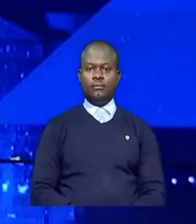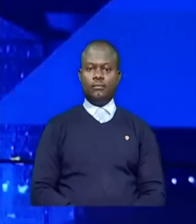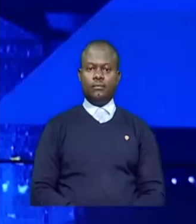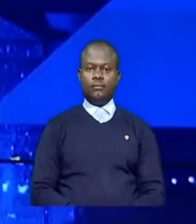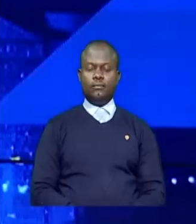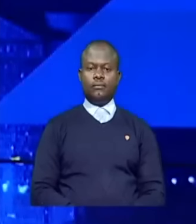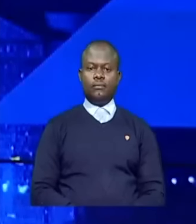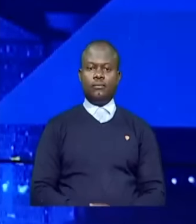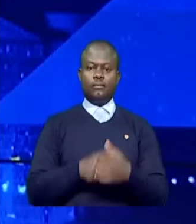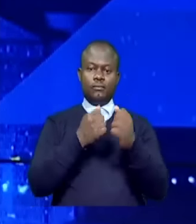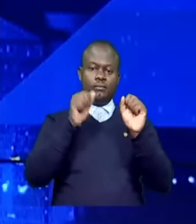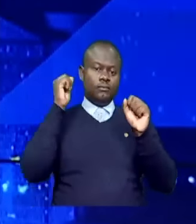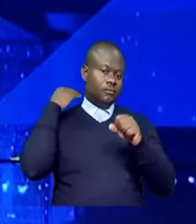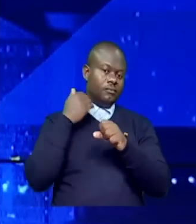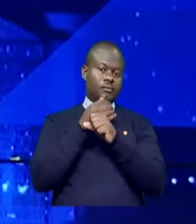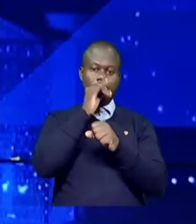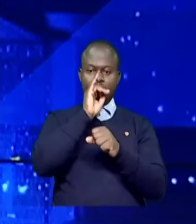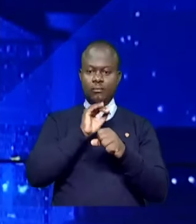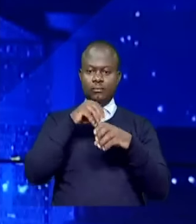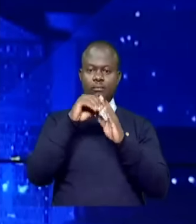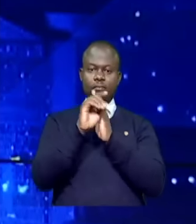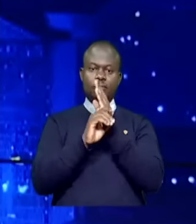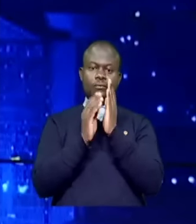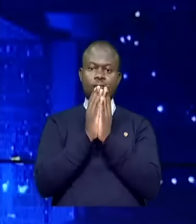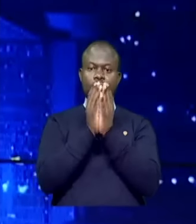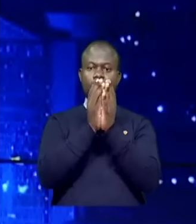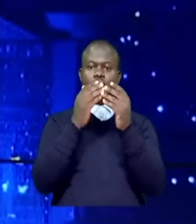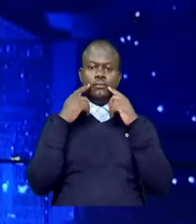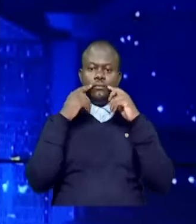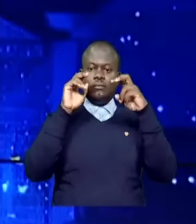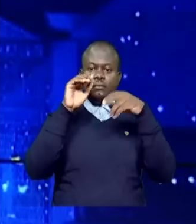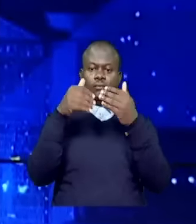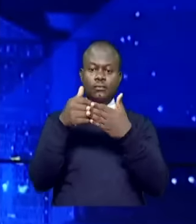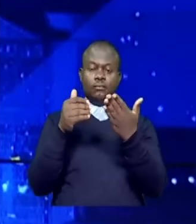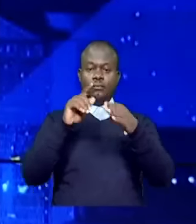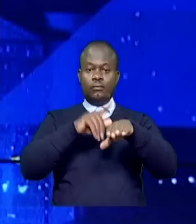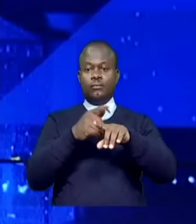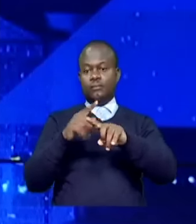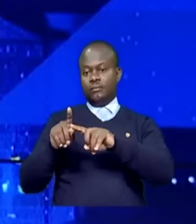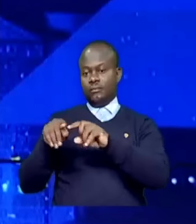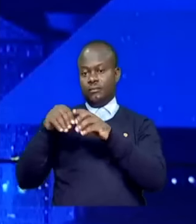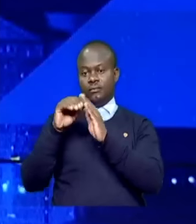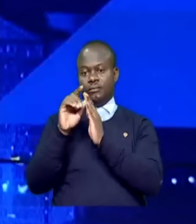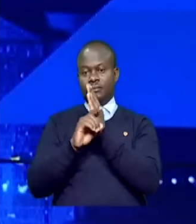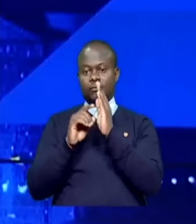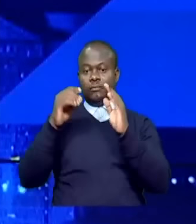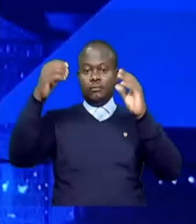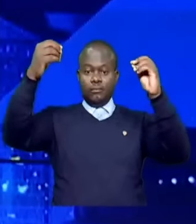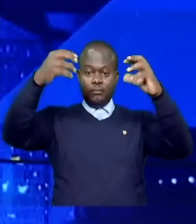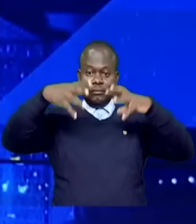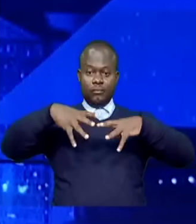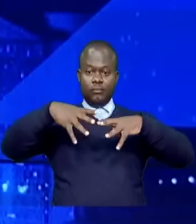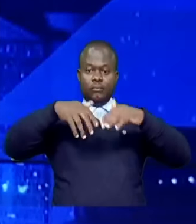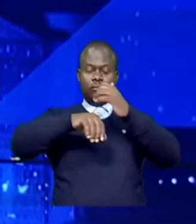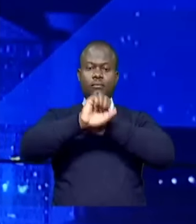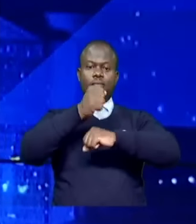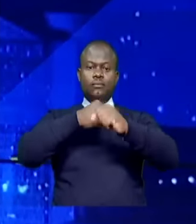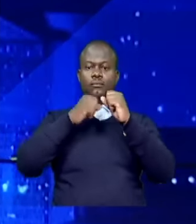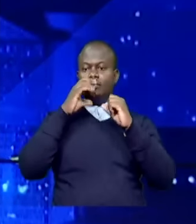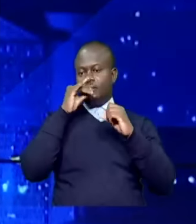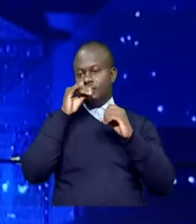aba barakotse jenoside yakorewe abatutsi bo mu karere ka Rusizi bavuga ko mu bihe bitandukanye muri aka karere hakigaragara ibikorwa